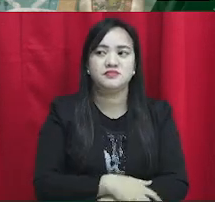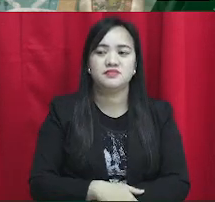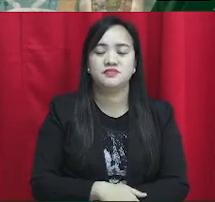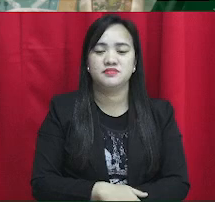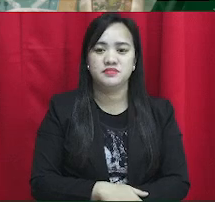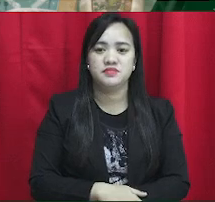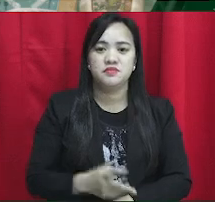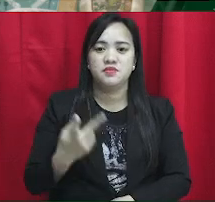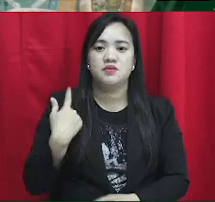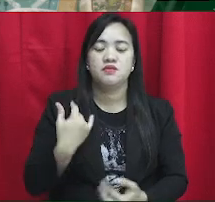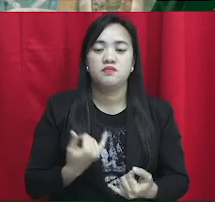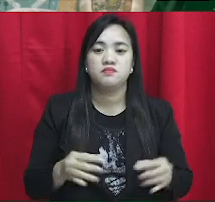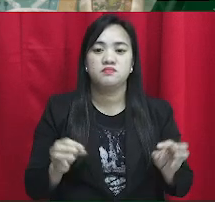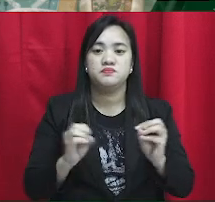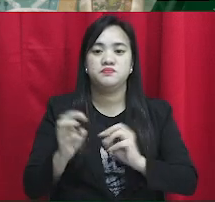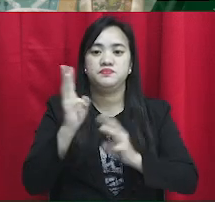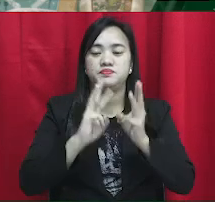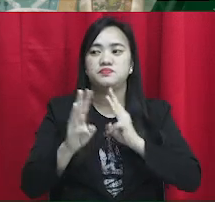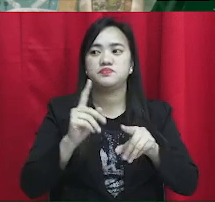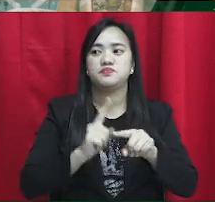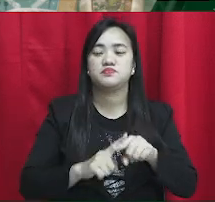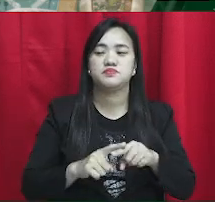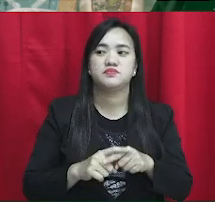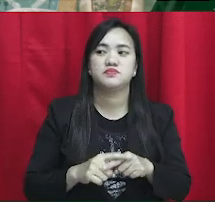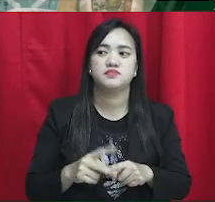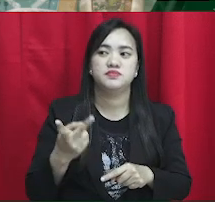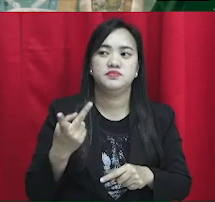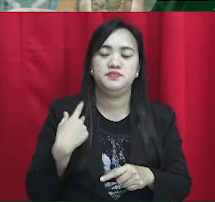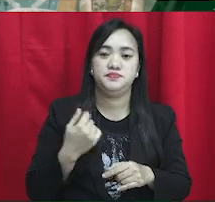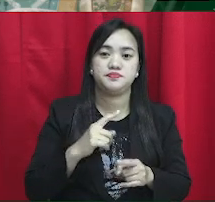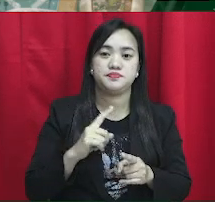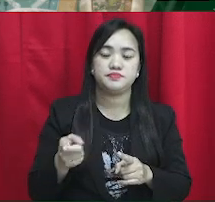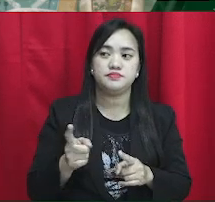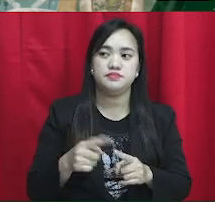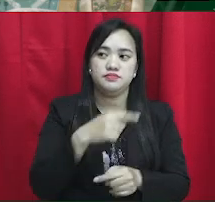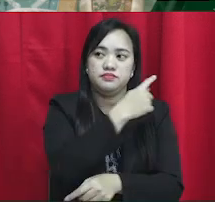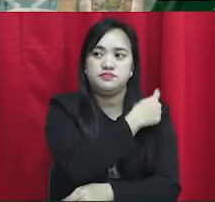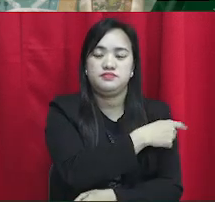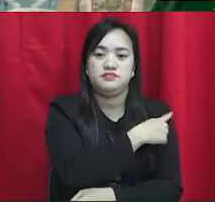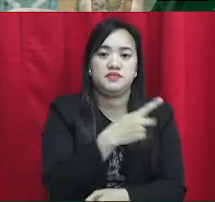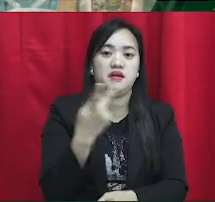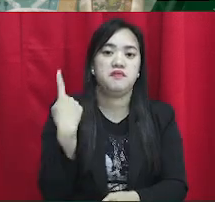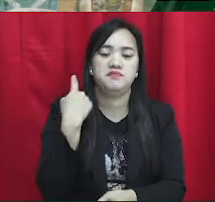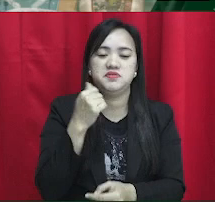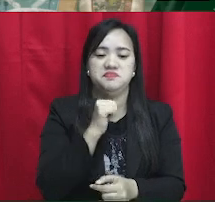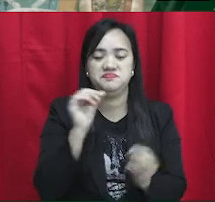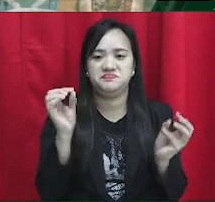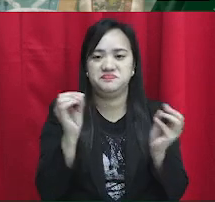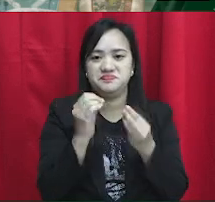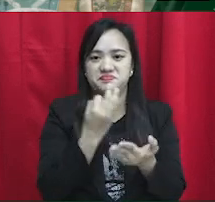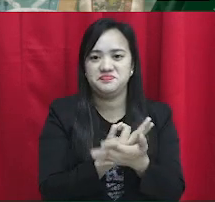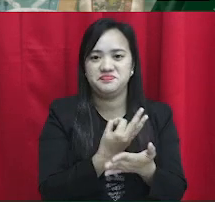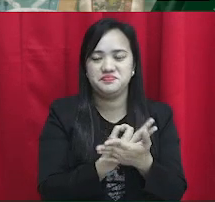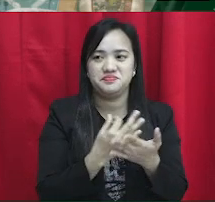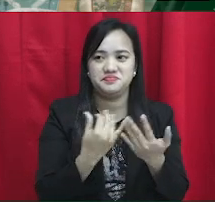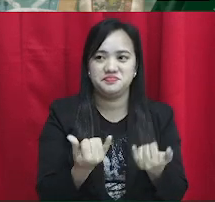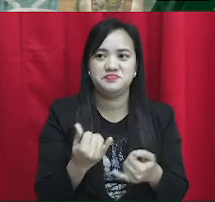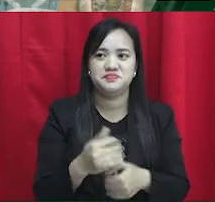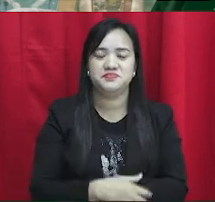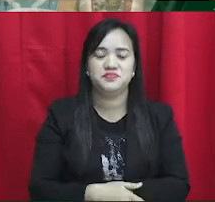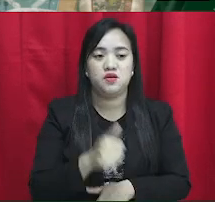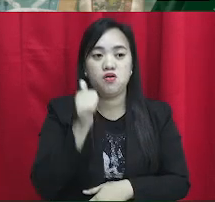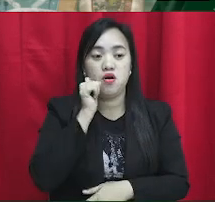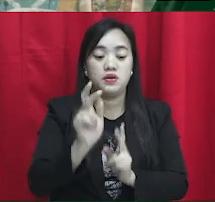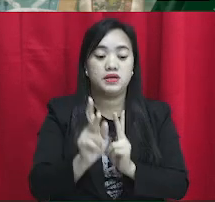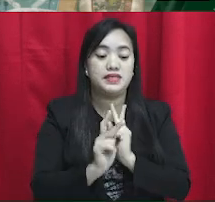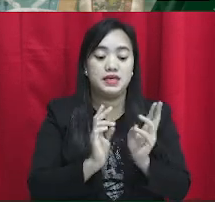the family, di ba? E paano kung inatake ka lang, ma-hospital ka, edi ubus pa yung pera nyo at That's the end right. of the day. Oo, ingatan ng kalusugan.